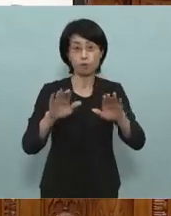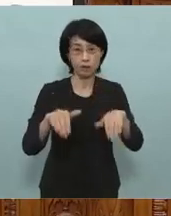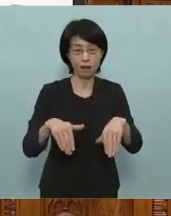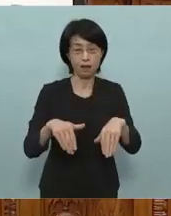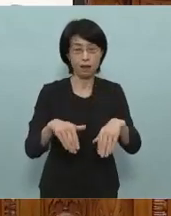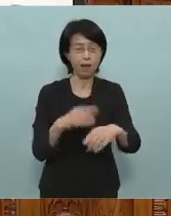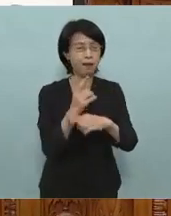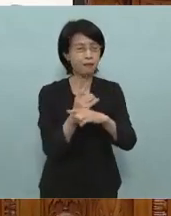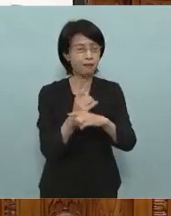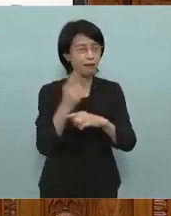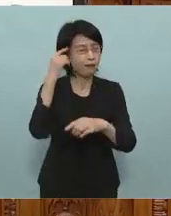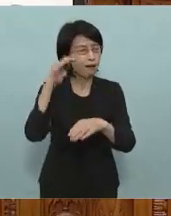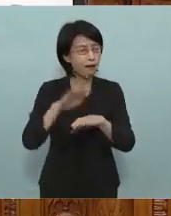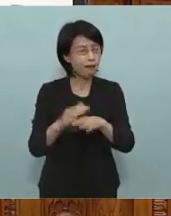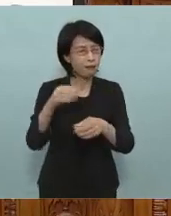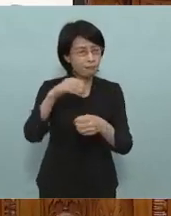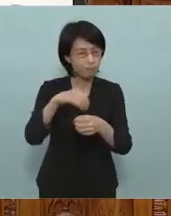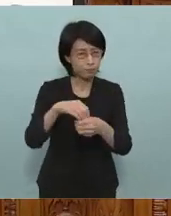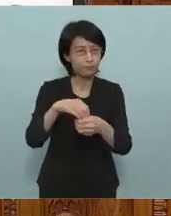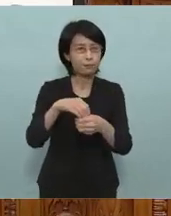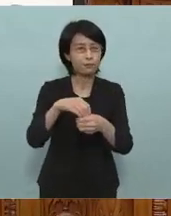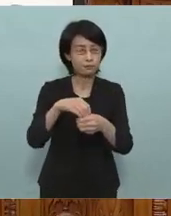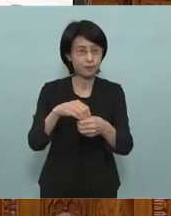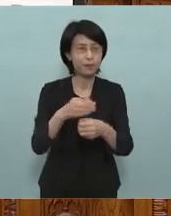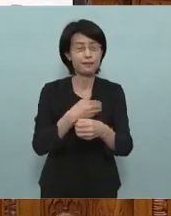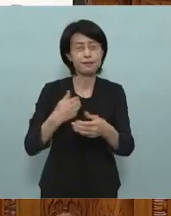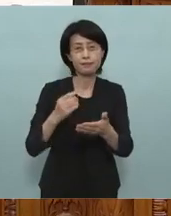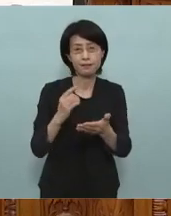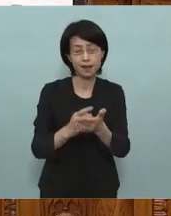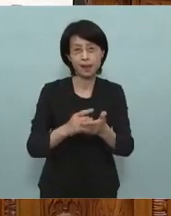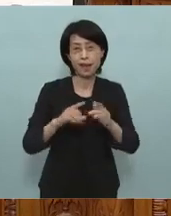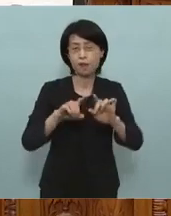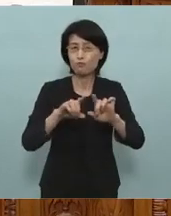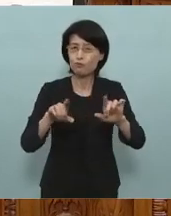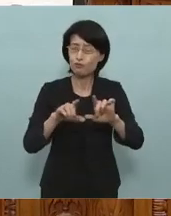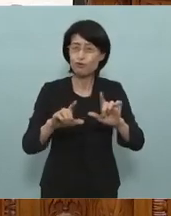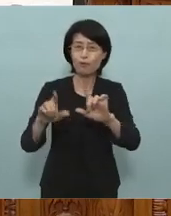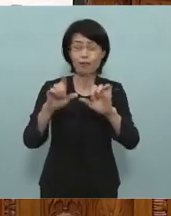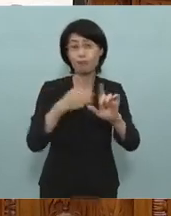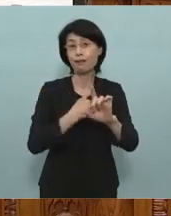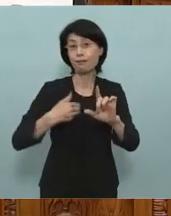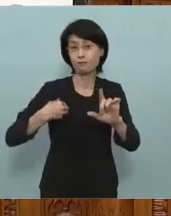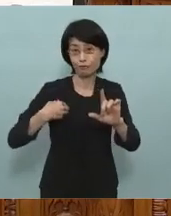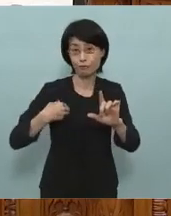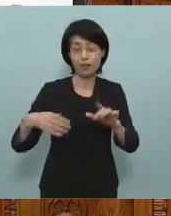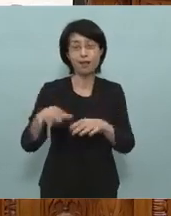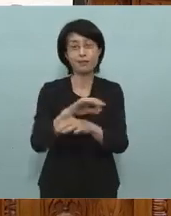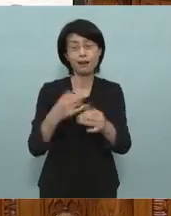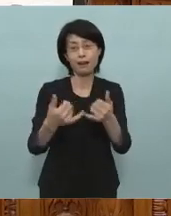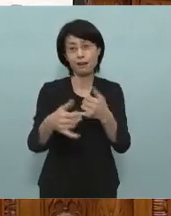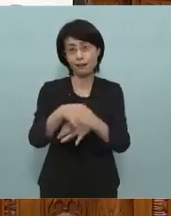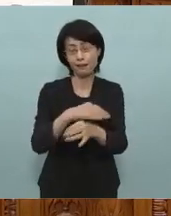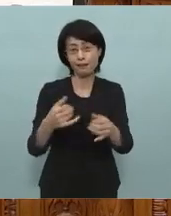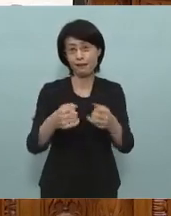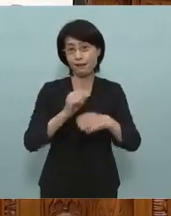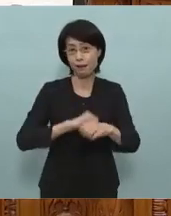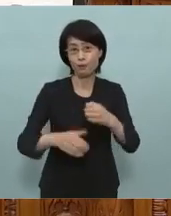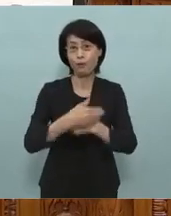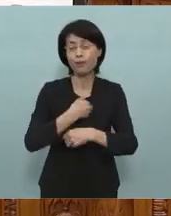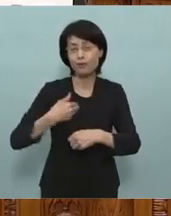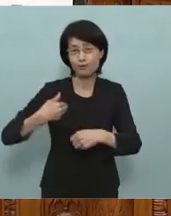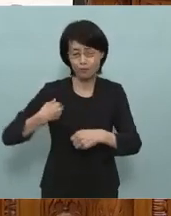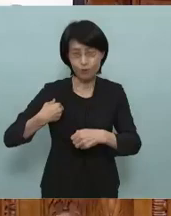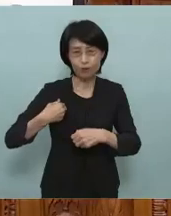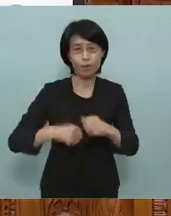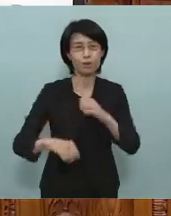科学的知見に基づきながらできるだけ平時に近い社会経済活動が可能となるよう